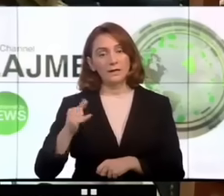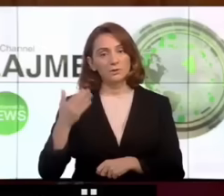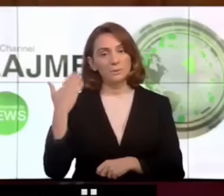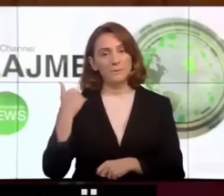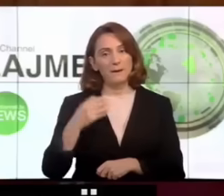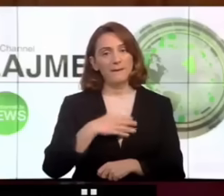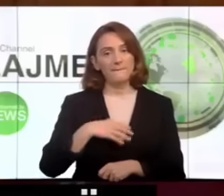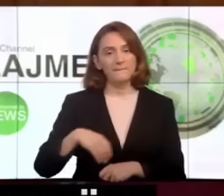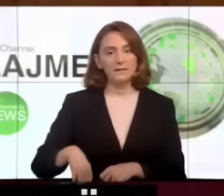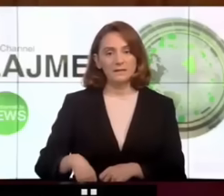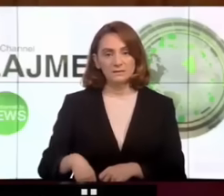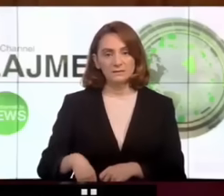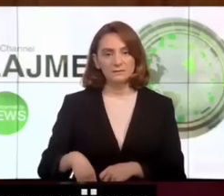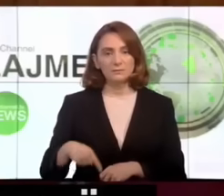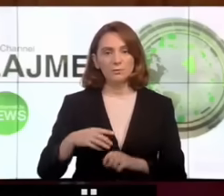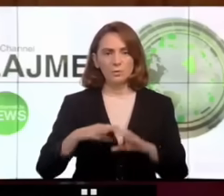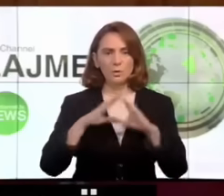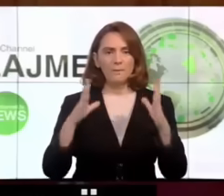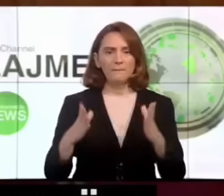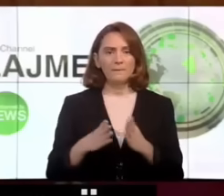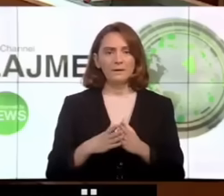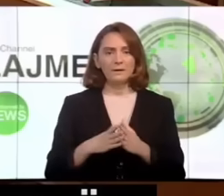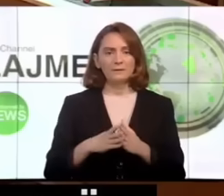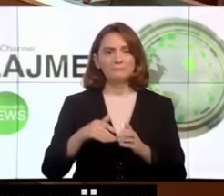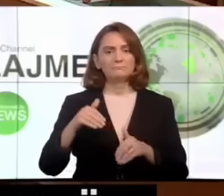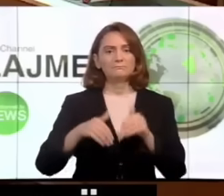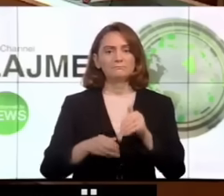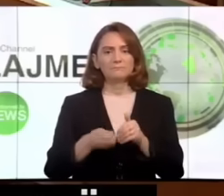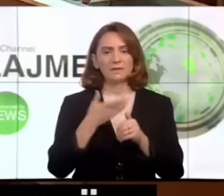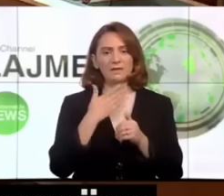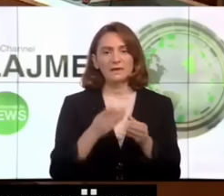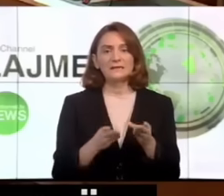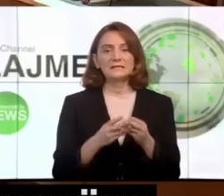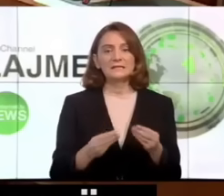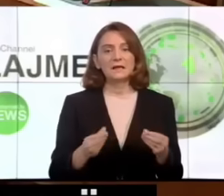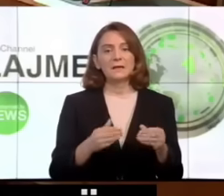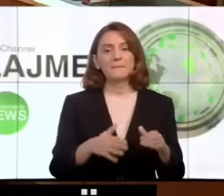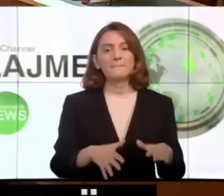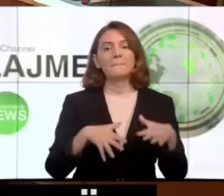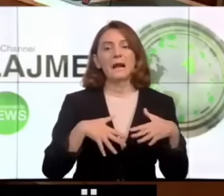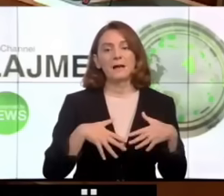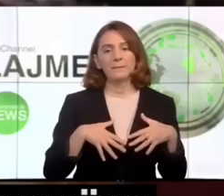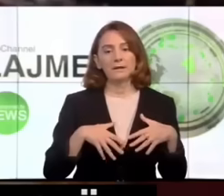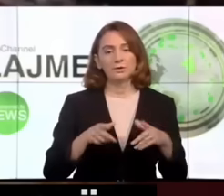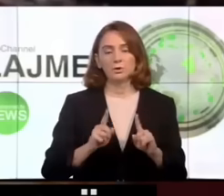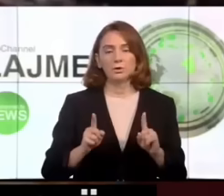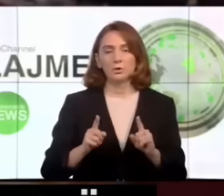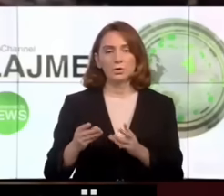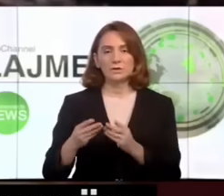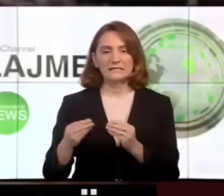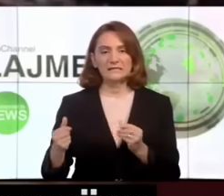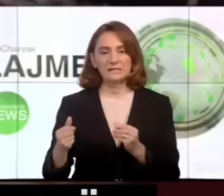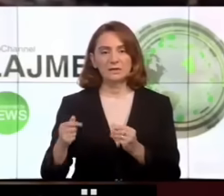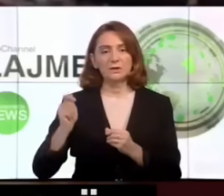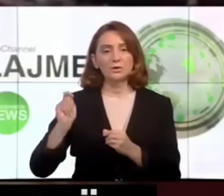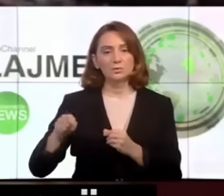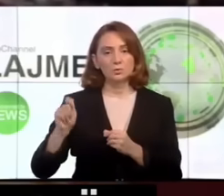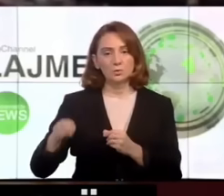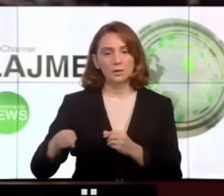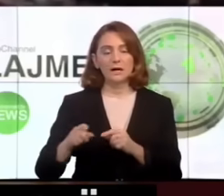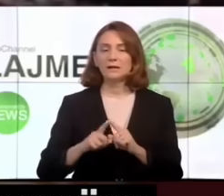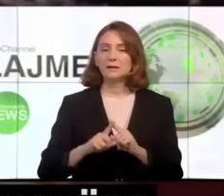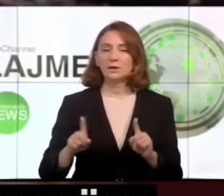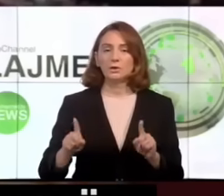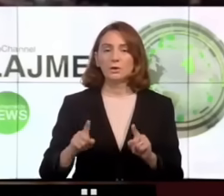në raportin e tyre, ata zgjidhen e këtij rasti dhe për t'i paraprirë atyre të ngjashme në të ardhmen, do t'a kërkojnë përmes një